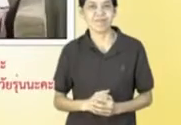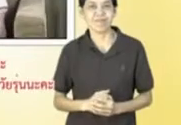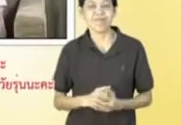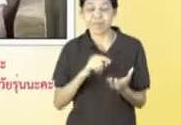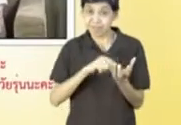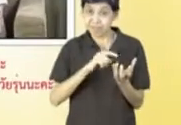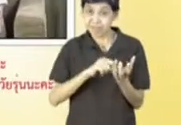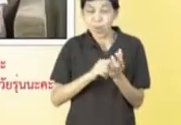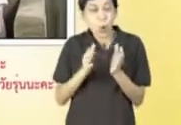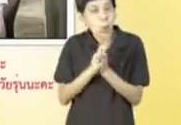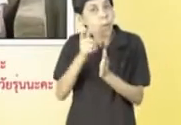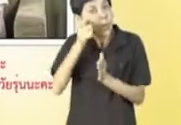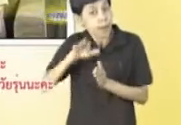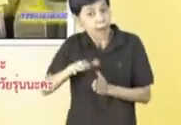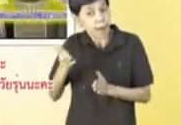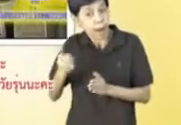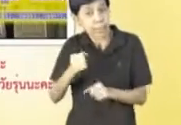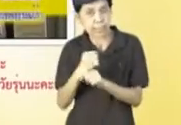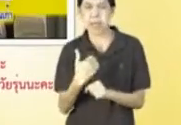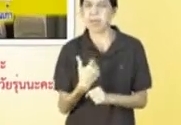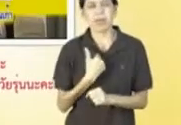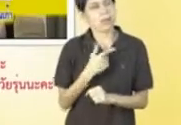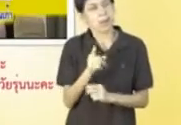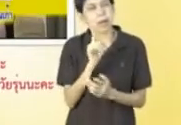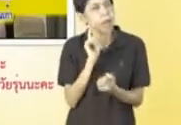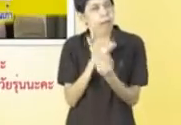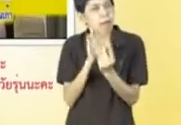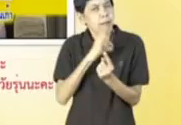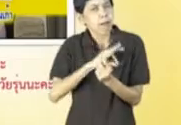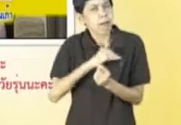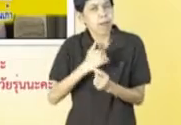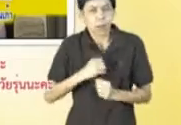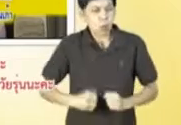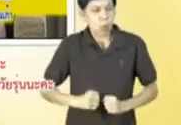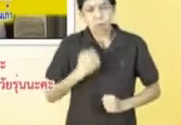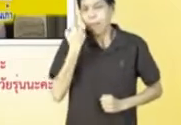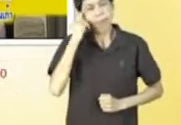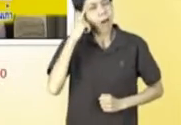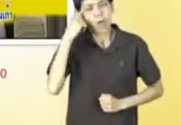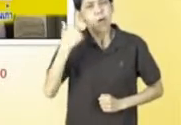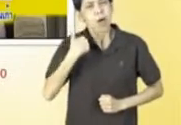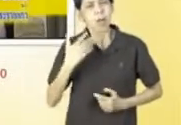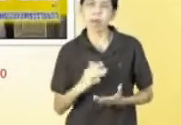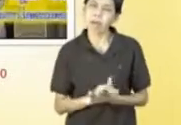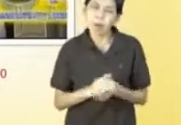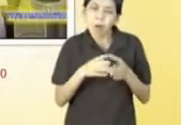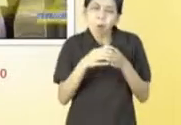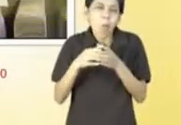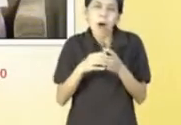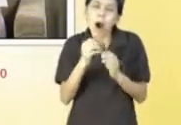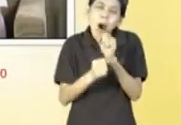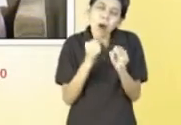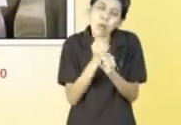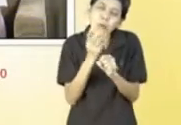แกงขี้เหล็กกับเนื้อย่างนะคะอาจจะไม่ค่อยคุ้นเคยกันสำหรับหนุ่มสาววัยรุ่นนะคะหรือในกลุ่มที่อายุ